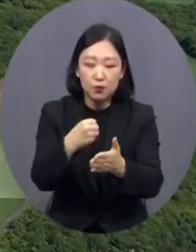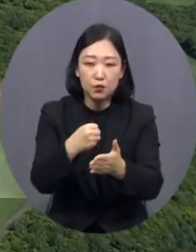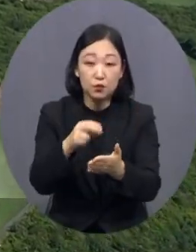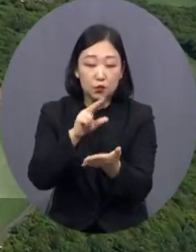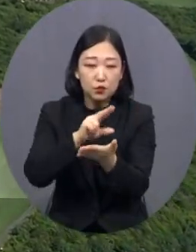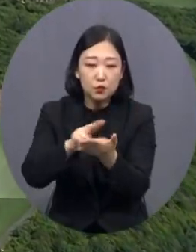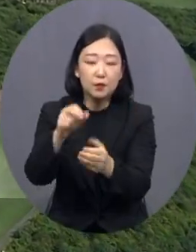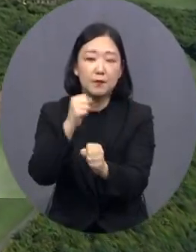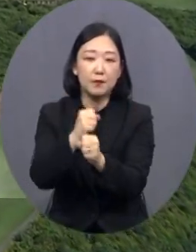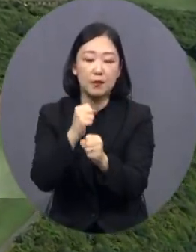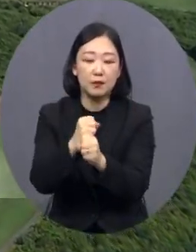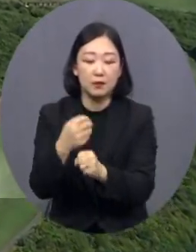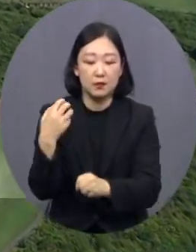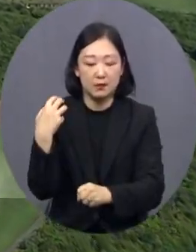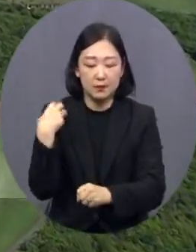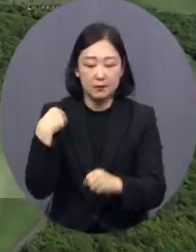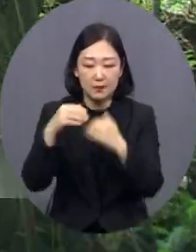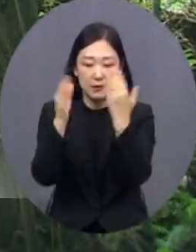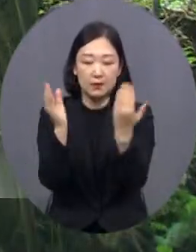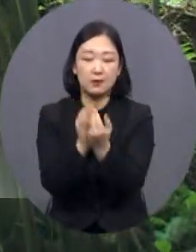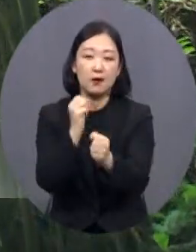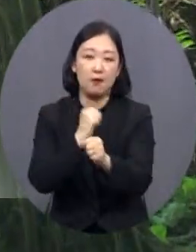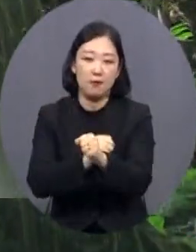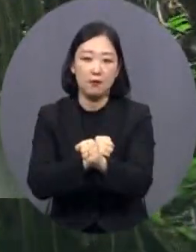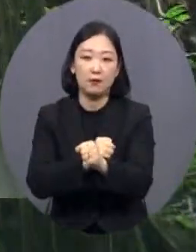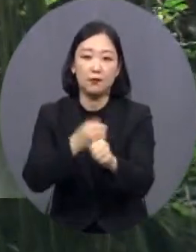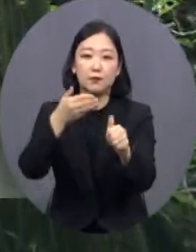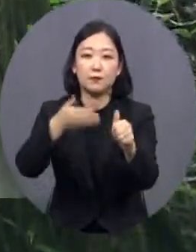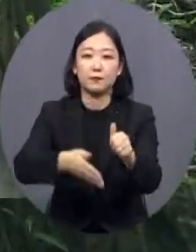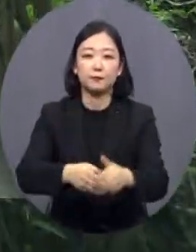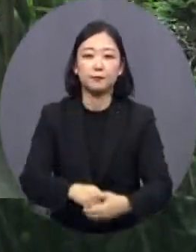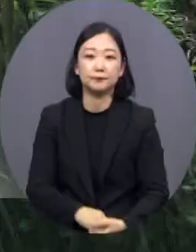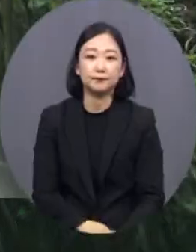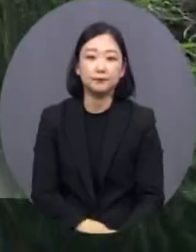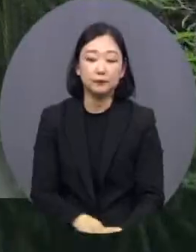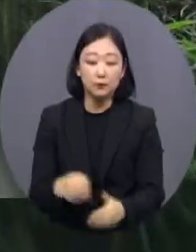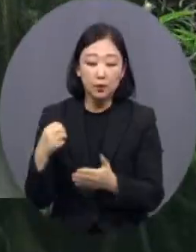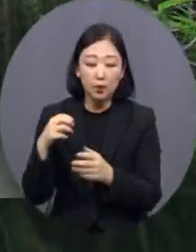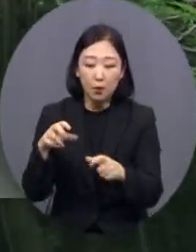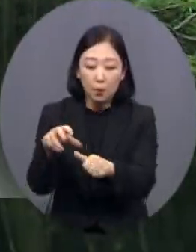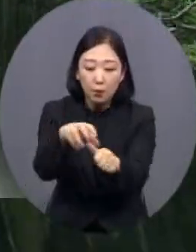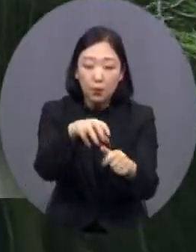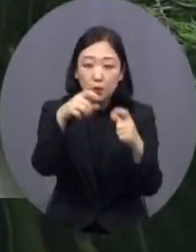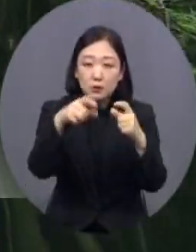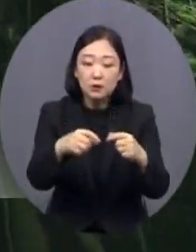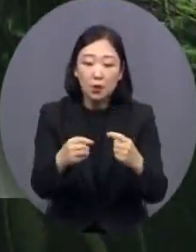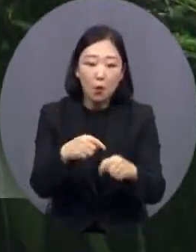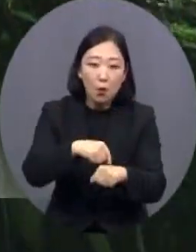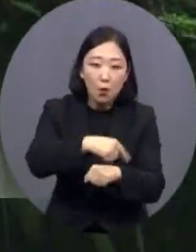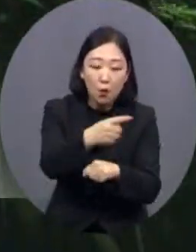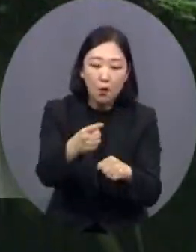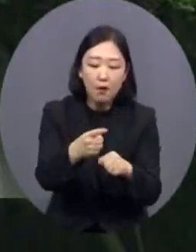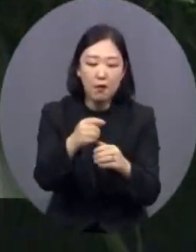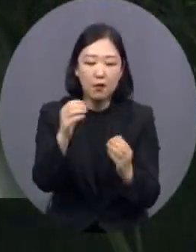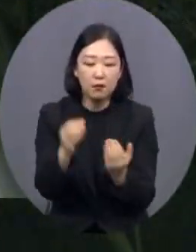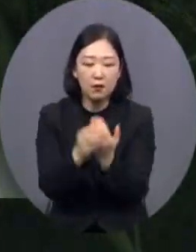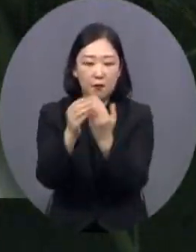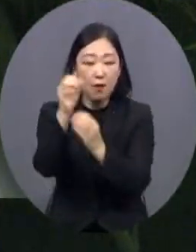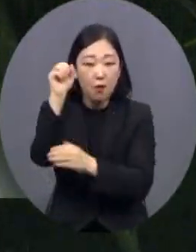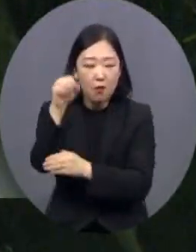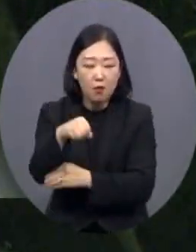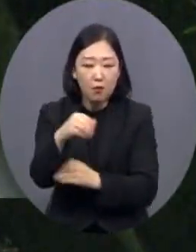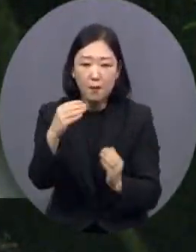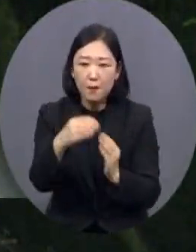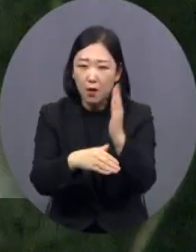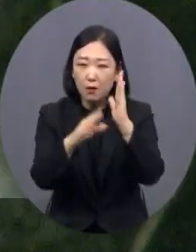환도의 의무와 책임을 다하라고 요구했습니다 또 보호 지역을 제외한 고자와 지역의 개발을 허용하도록 하는 개정안이